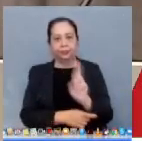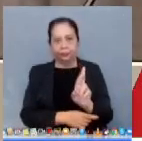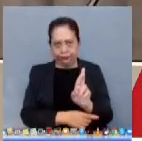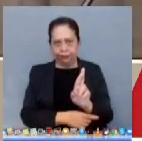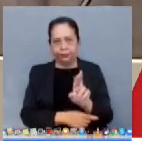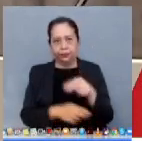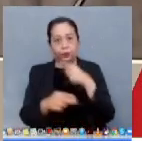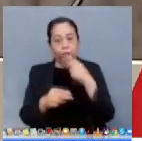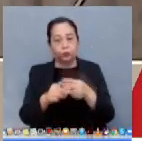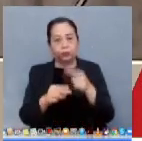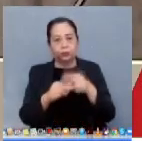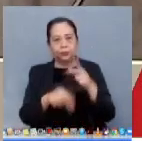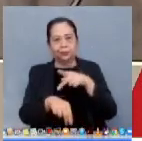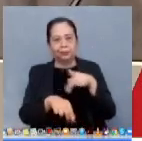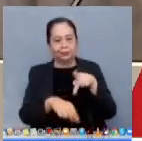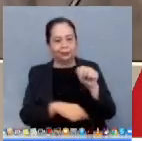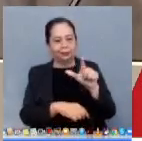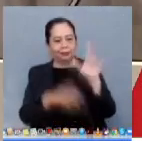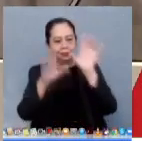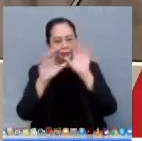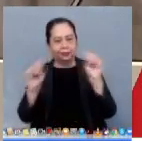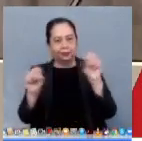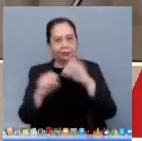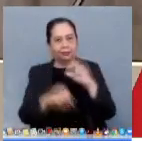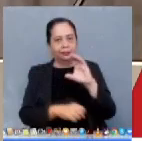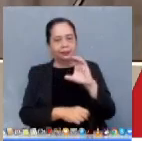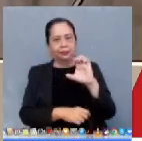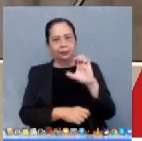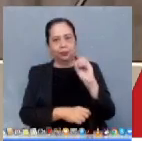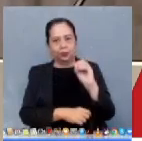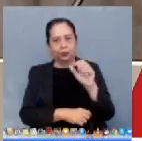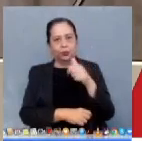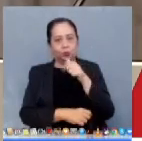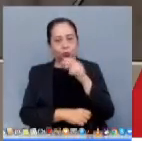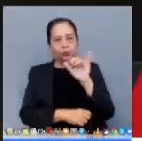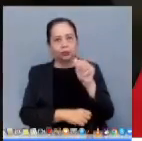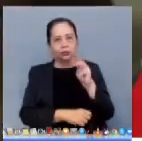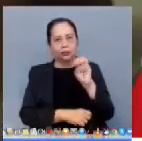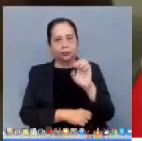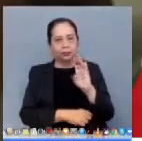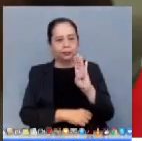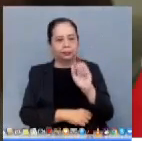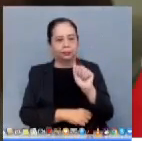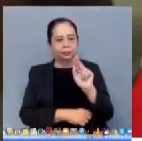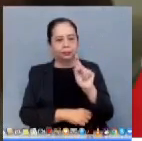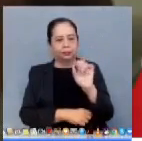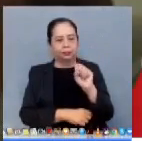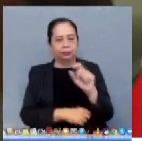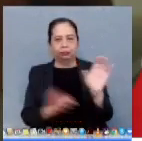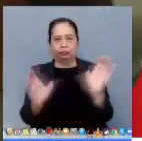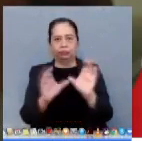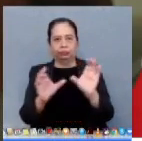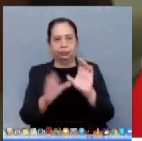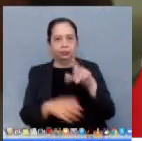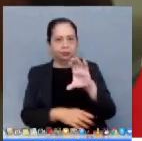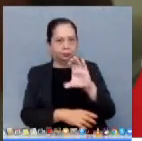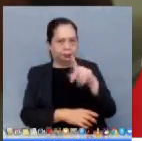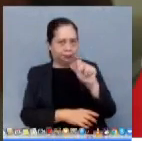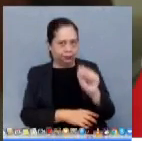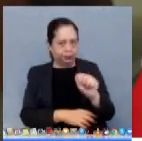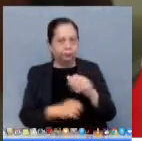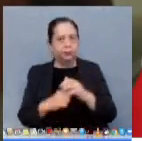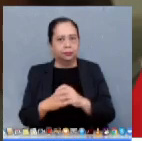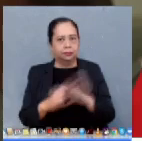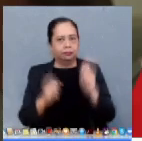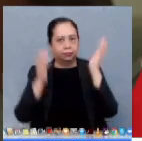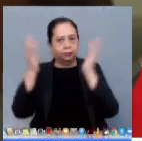Philippine Airlines President and Chief Operating Officer Jaime Bautista. Isang certified public accountant si Bautista na naglingkod sa PAL